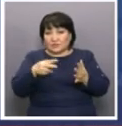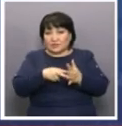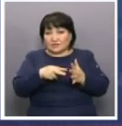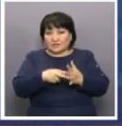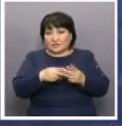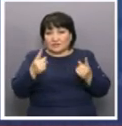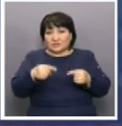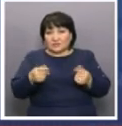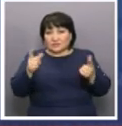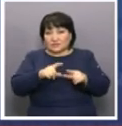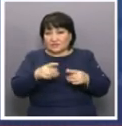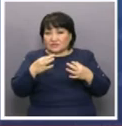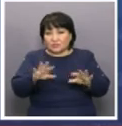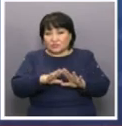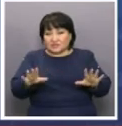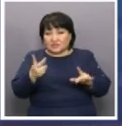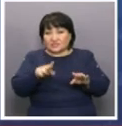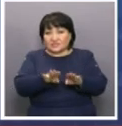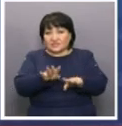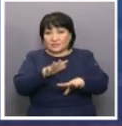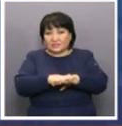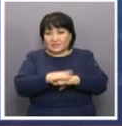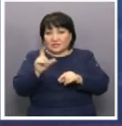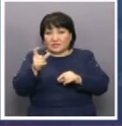бермеу және екінші деңгейлі банктердің экономиканы